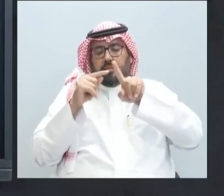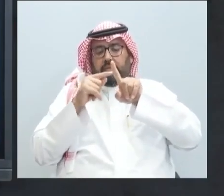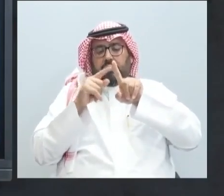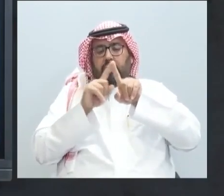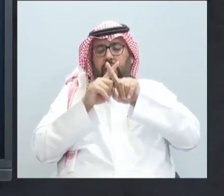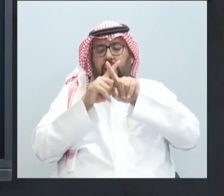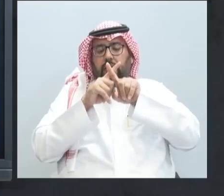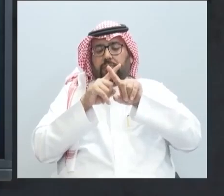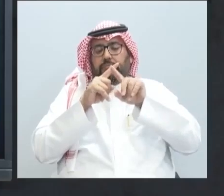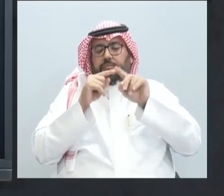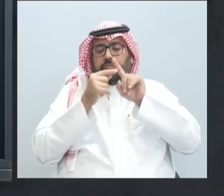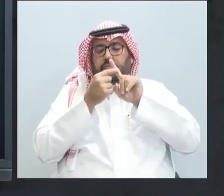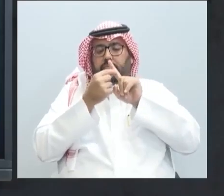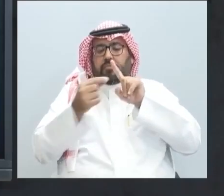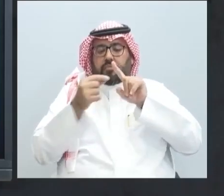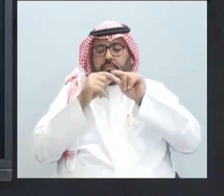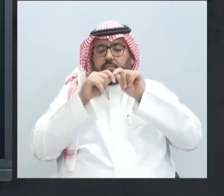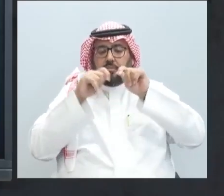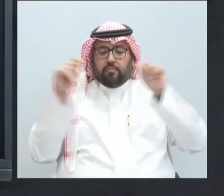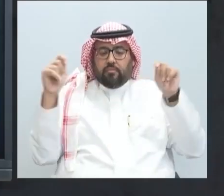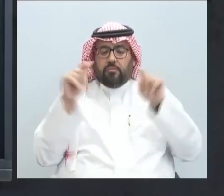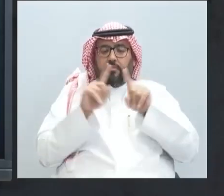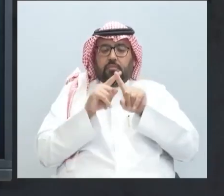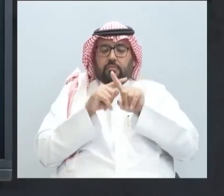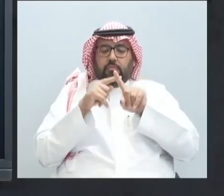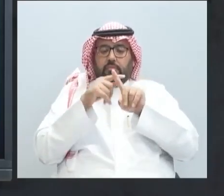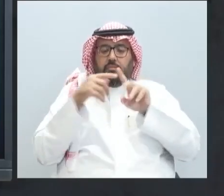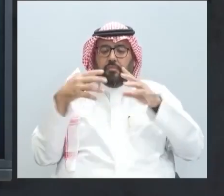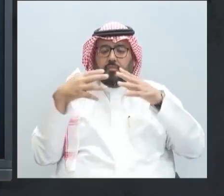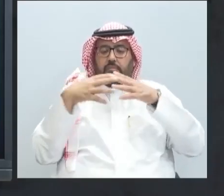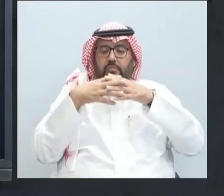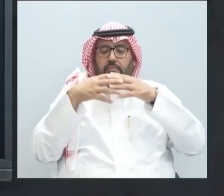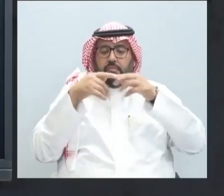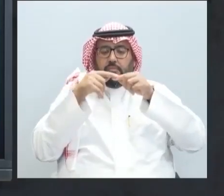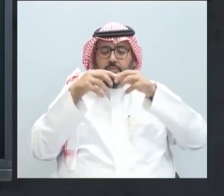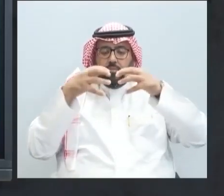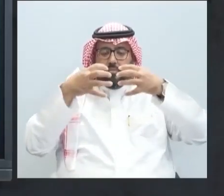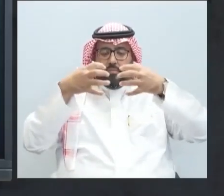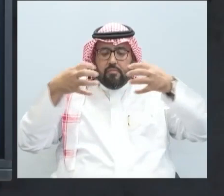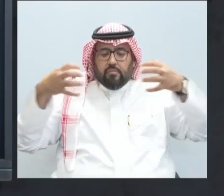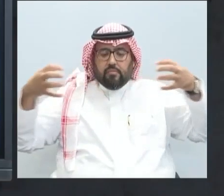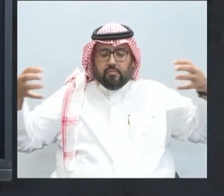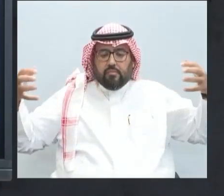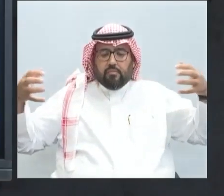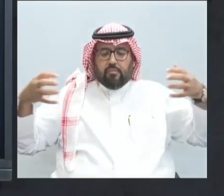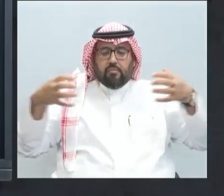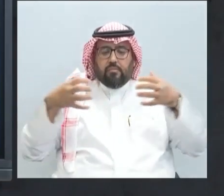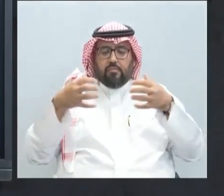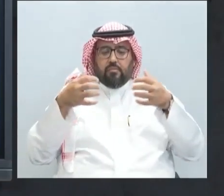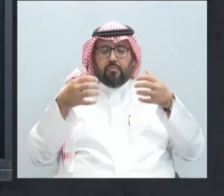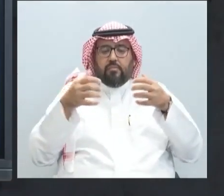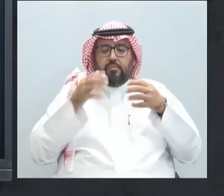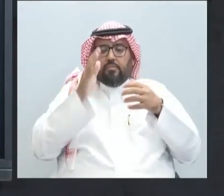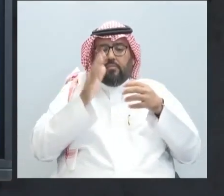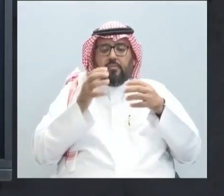الشقيق الاخر ارتبط به الخيط المغزل في الجهه الاخرى تبدا هذه خيوط المغزل تسحب هذه الكروموسومات